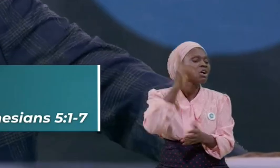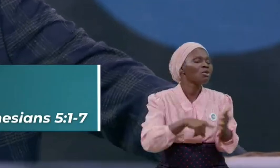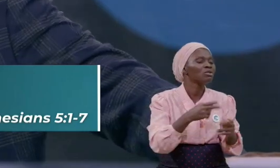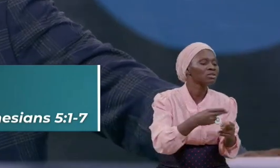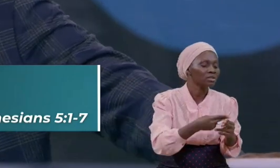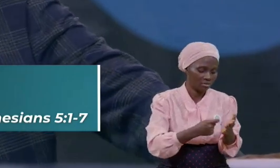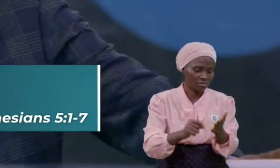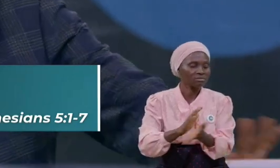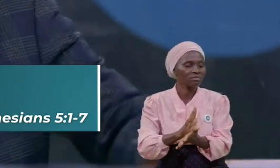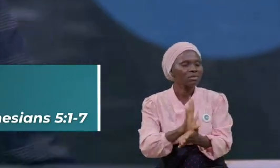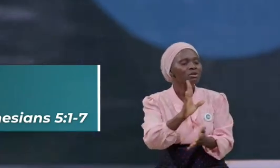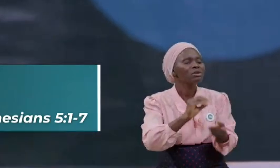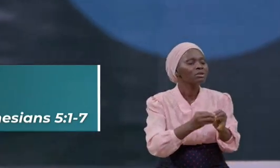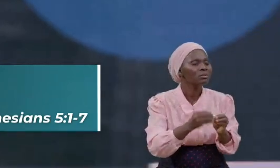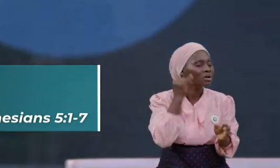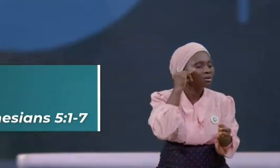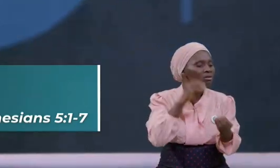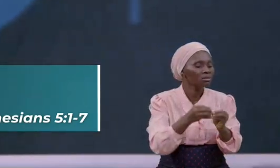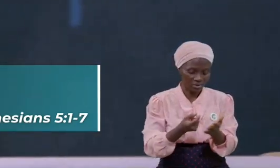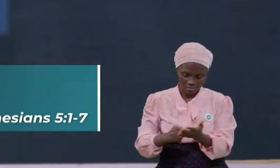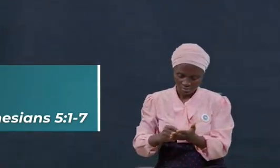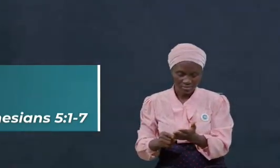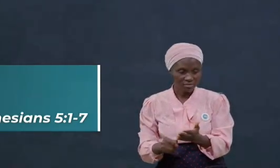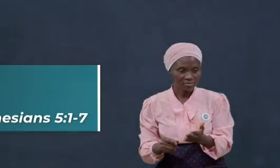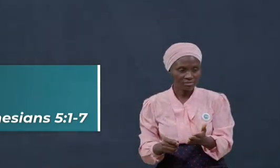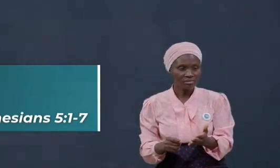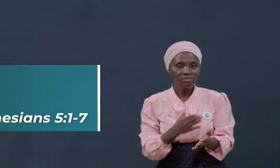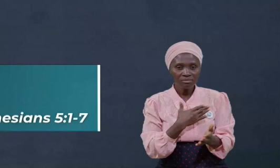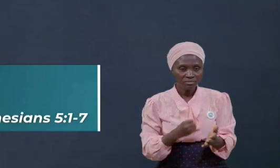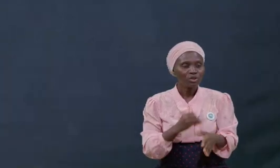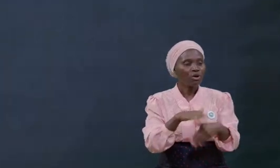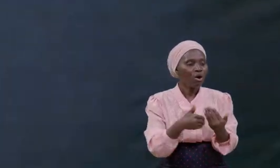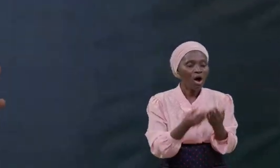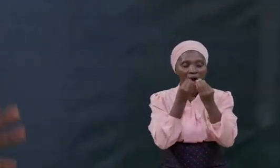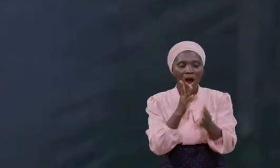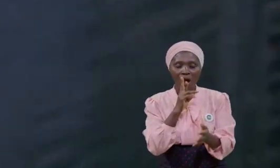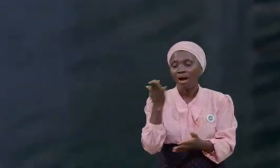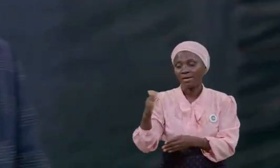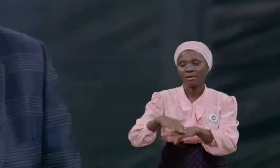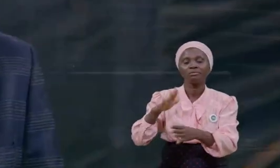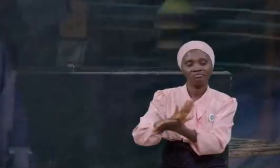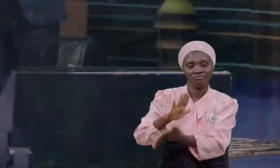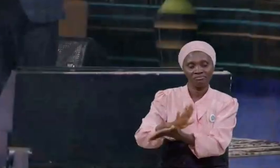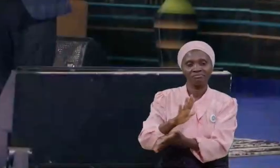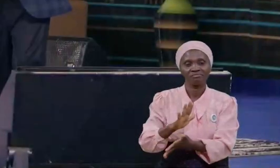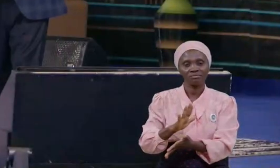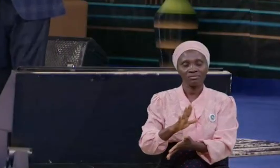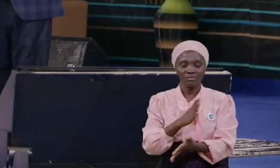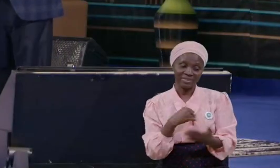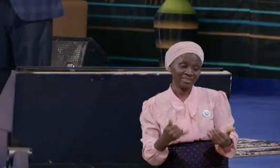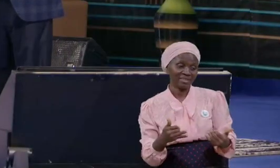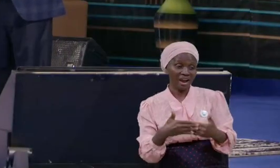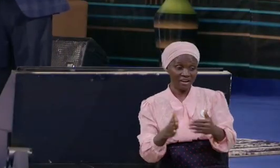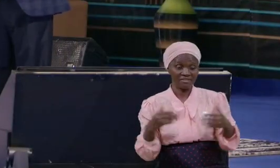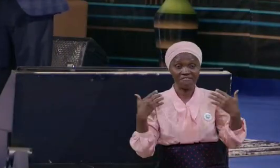numéro. Ils donnent tous les détails. Et maintenant, après avoir fini la croisade, on